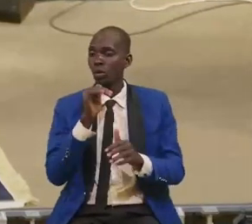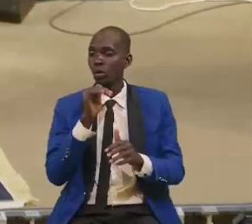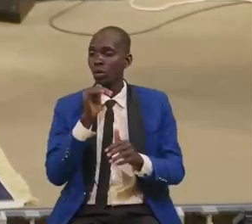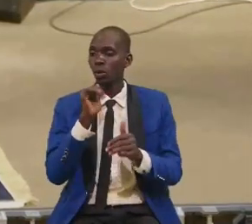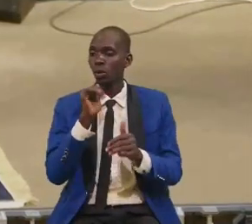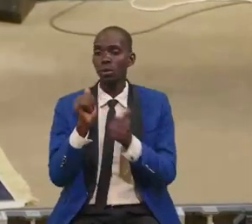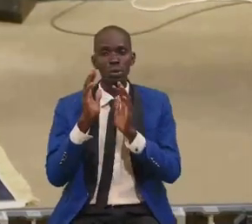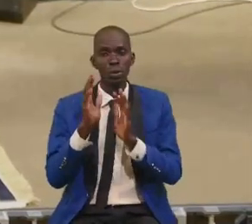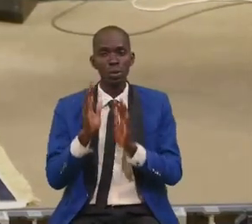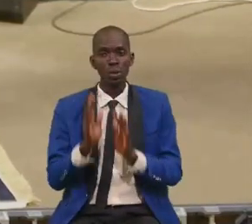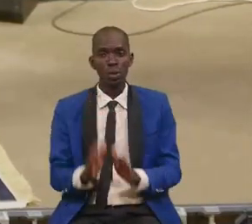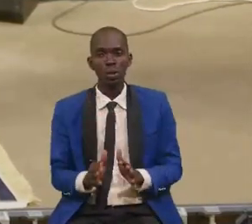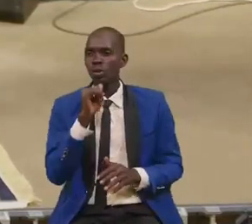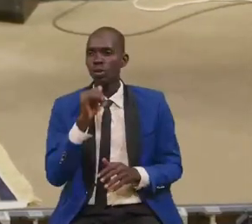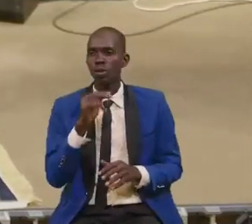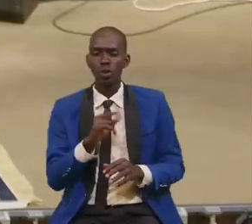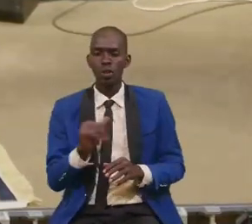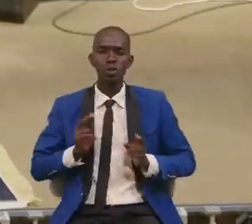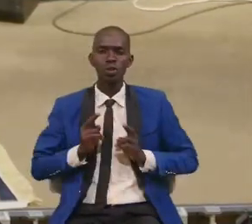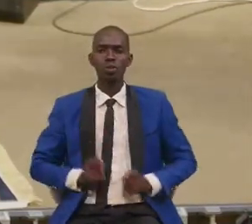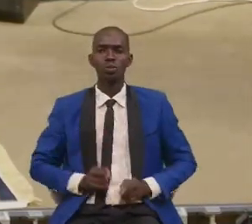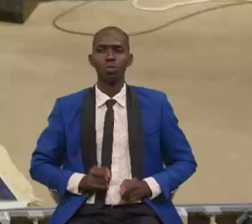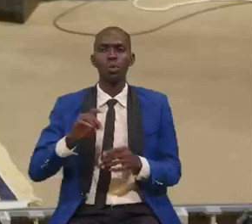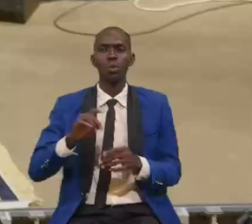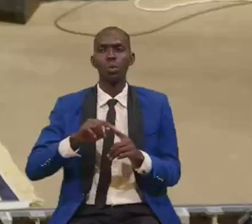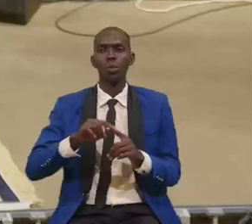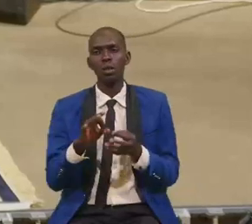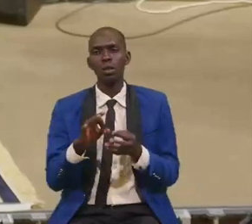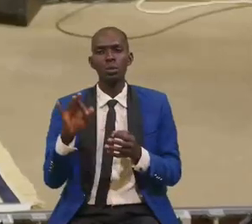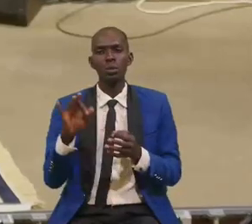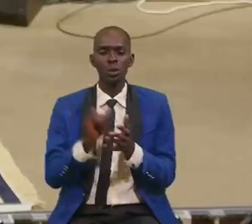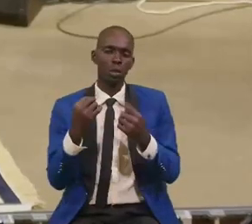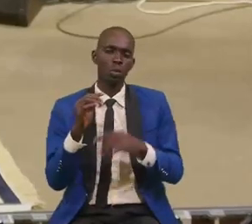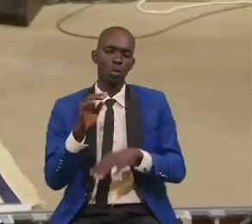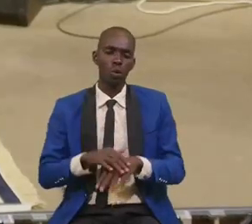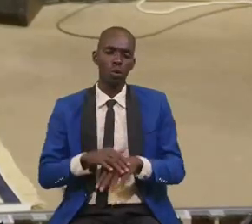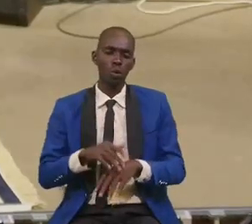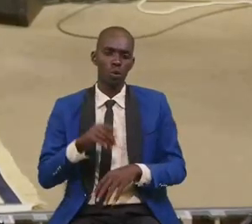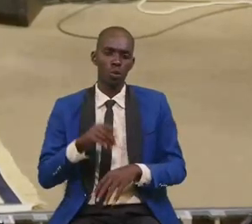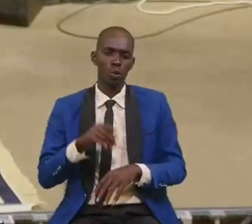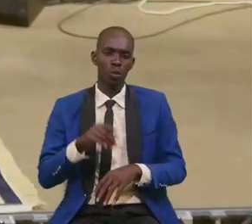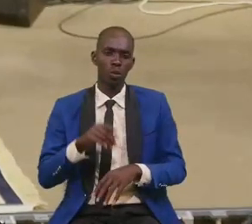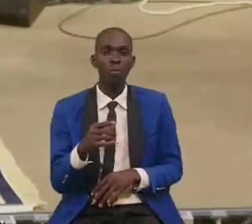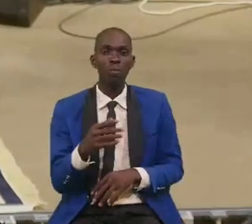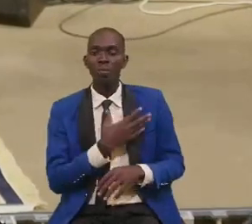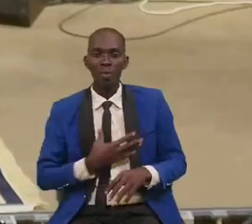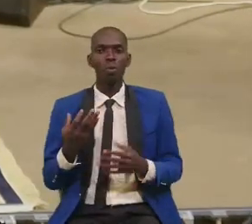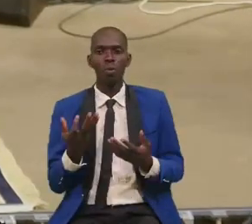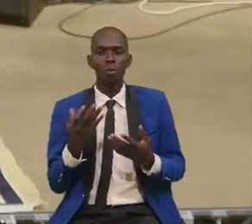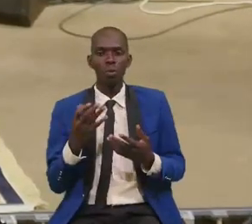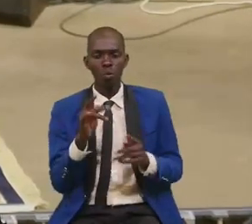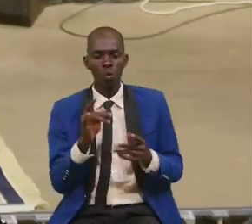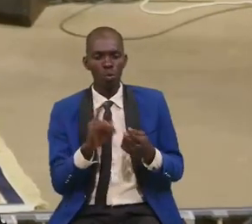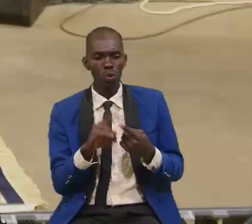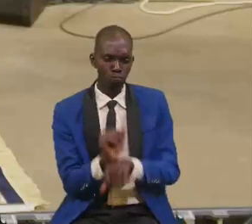humain, c'est un autre esprit qui est venu sur lui. Et les gens essaient de le retenir. Un homme là-bas, un homme par